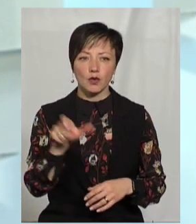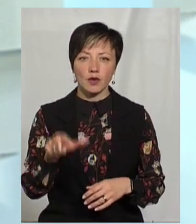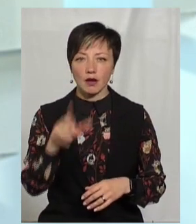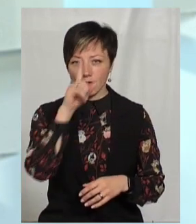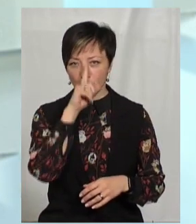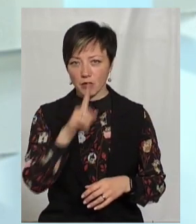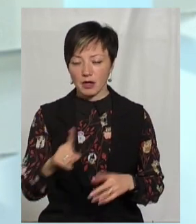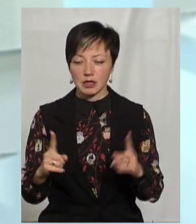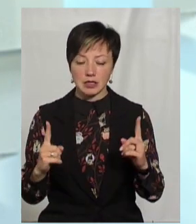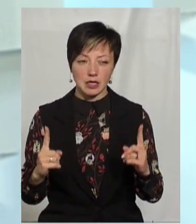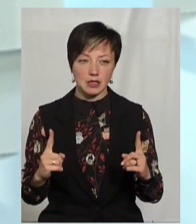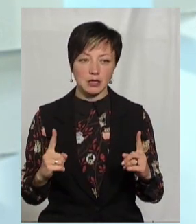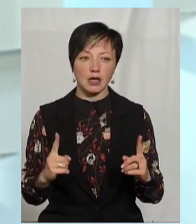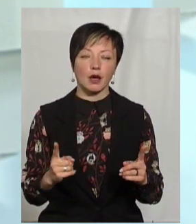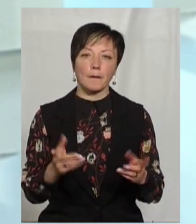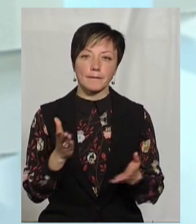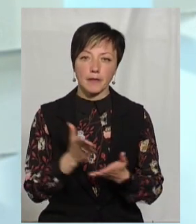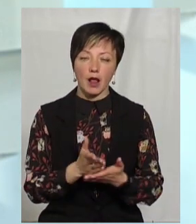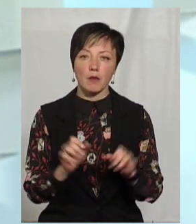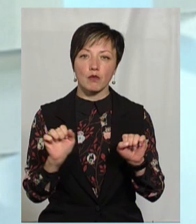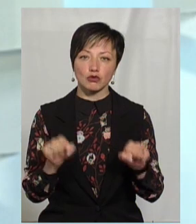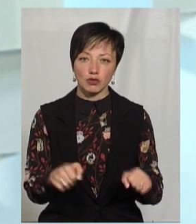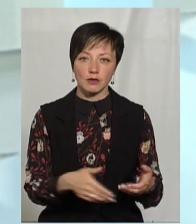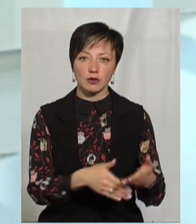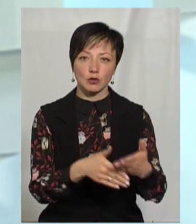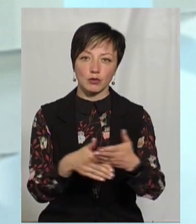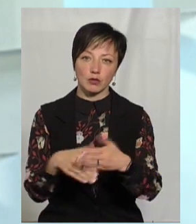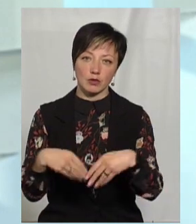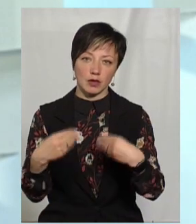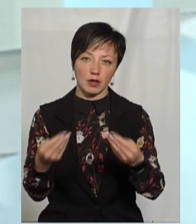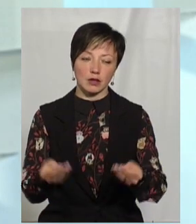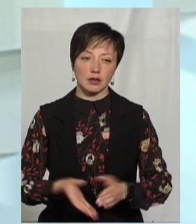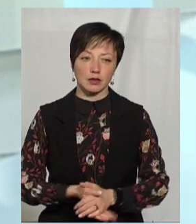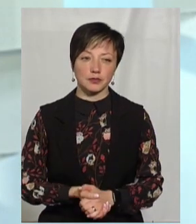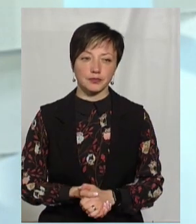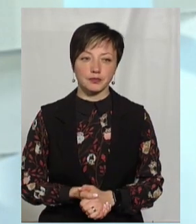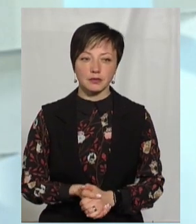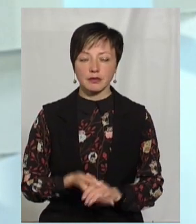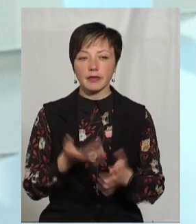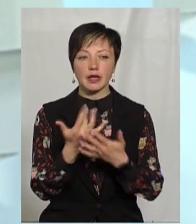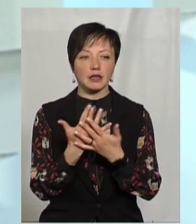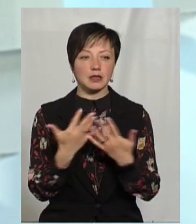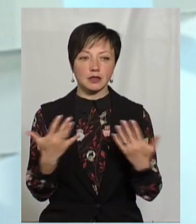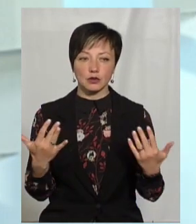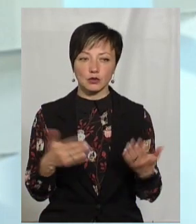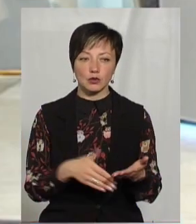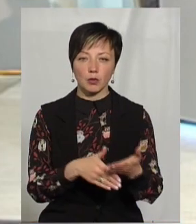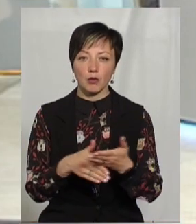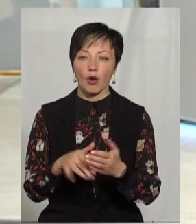в місяць ми мали можливість дати допомогу, різну допомогу.